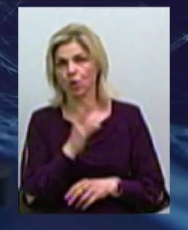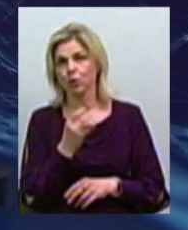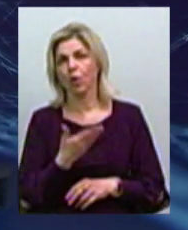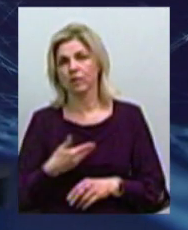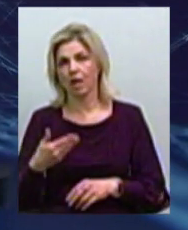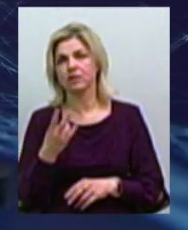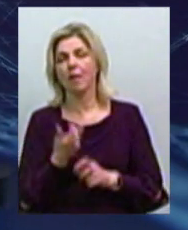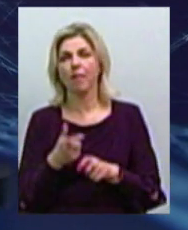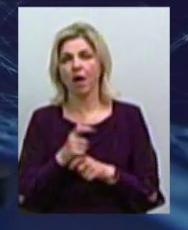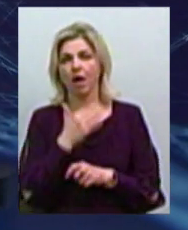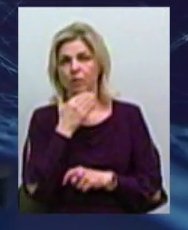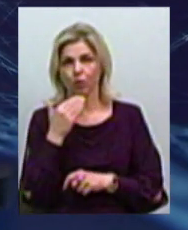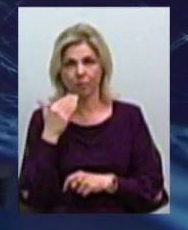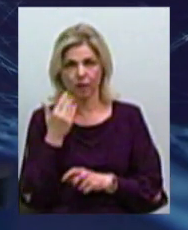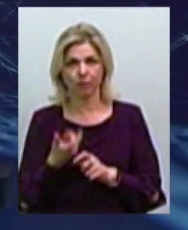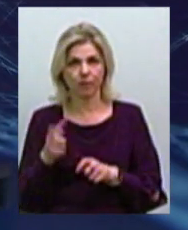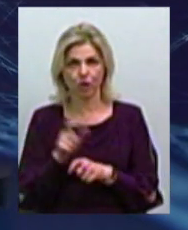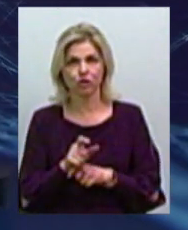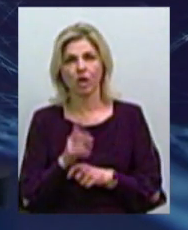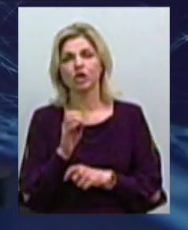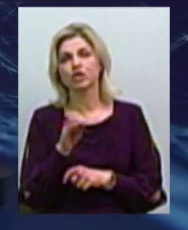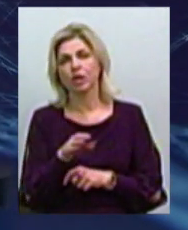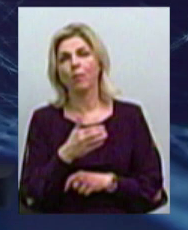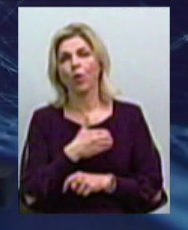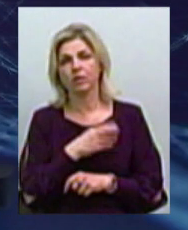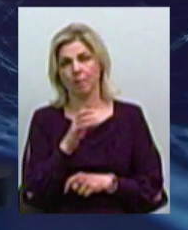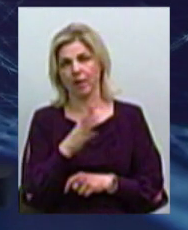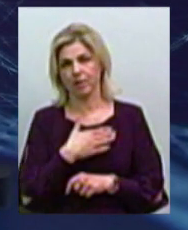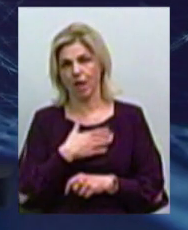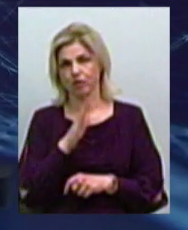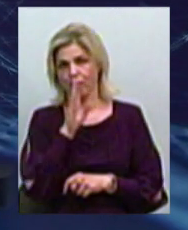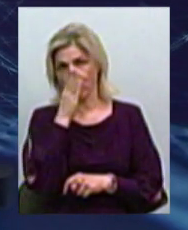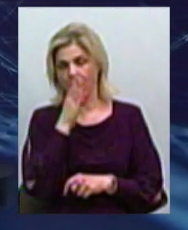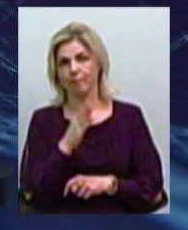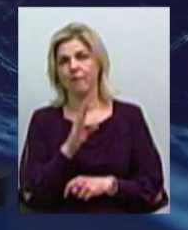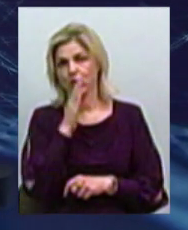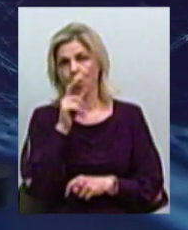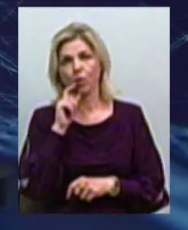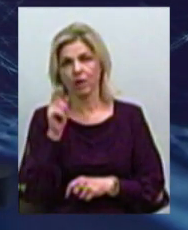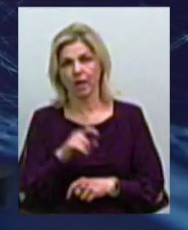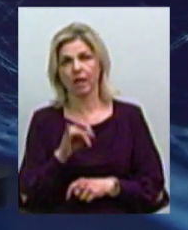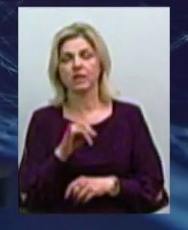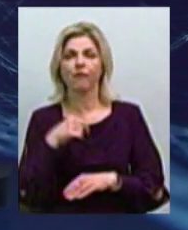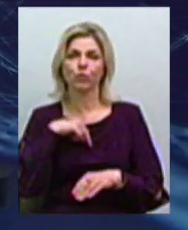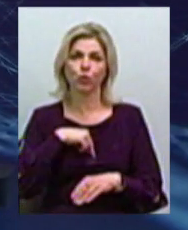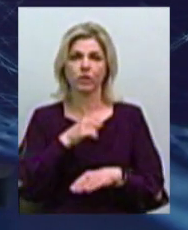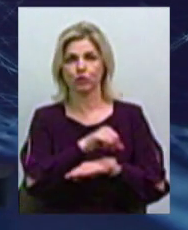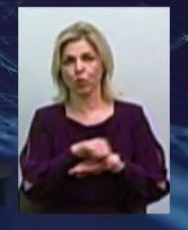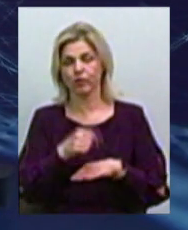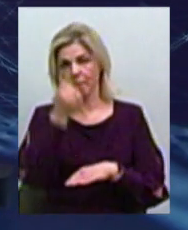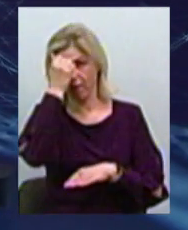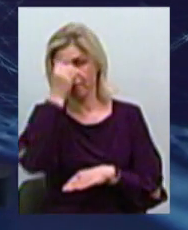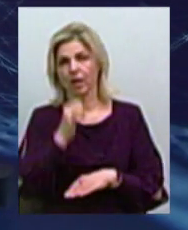насправді, набагато більше, аніж хотілося б нашим ворогам. Ворогам України і зовнішнім, і внутрішнім. Пам'ятаємо про